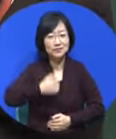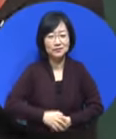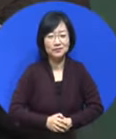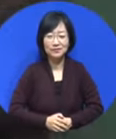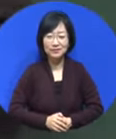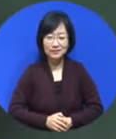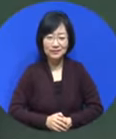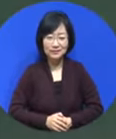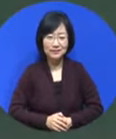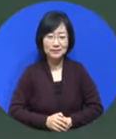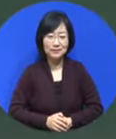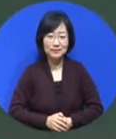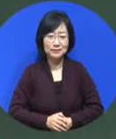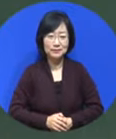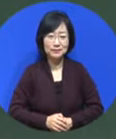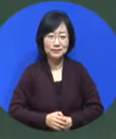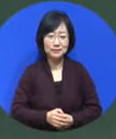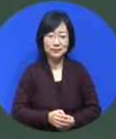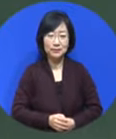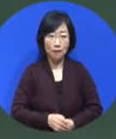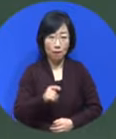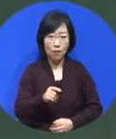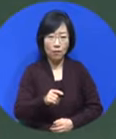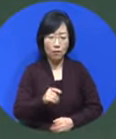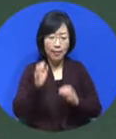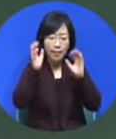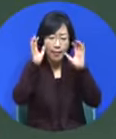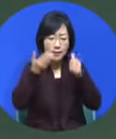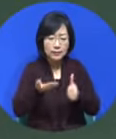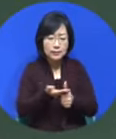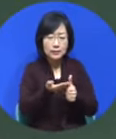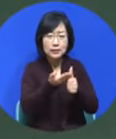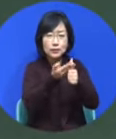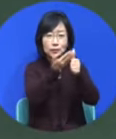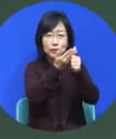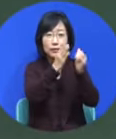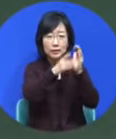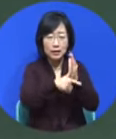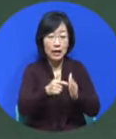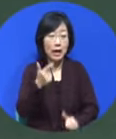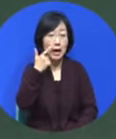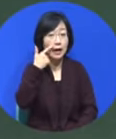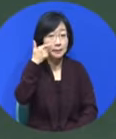돼요 요이 아빠들이 중요한데 은혜 못받아요